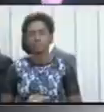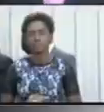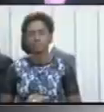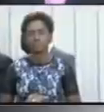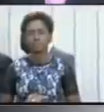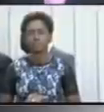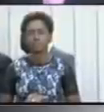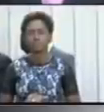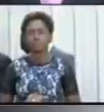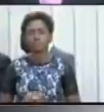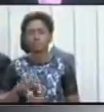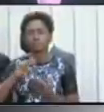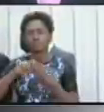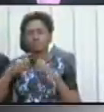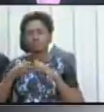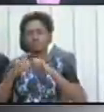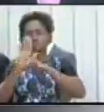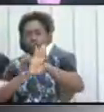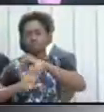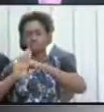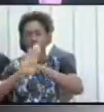arrivée. Insécurité, kidnapping.